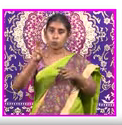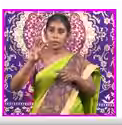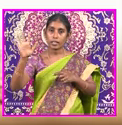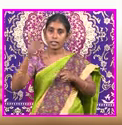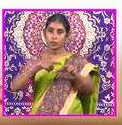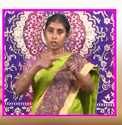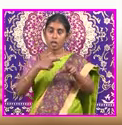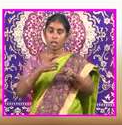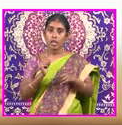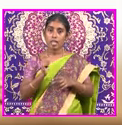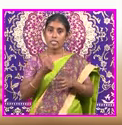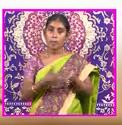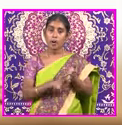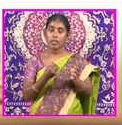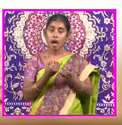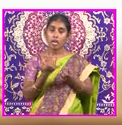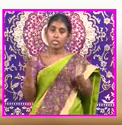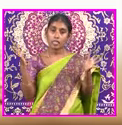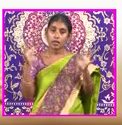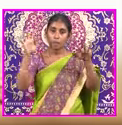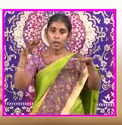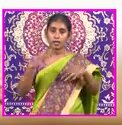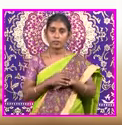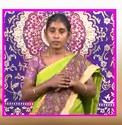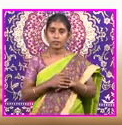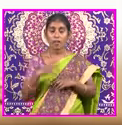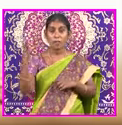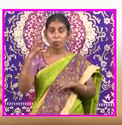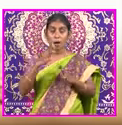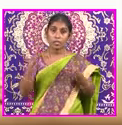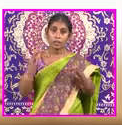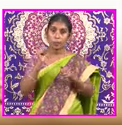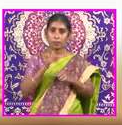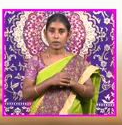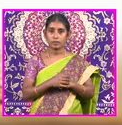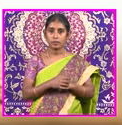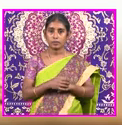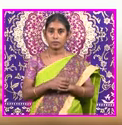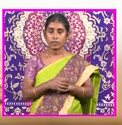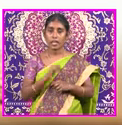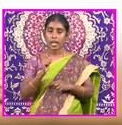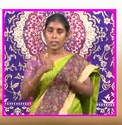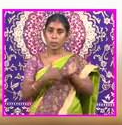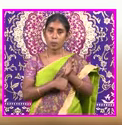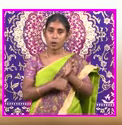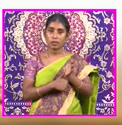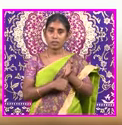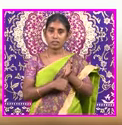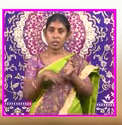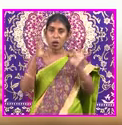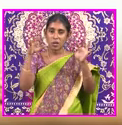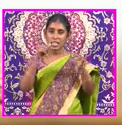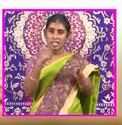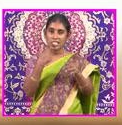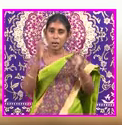33 to 35 ஆண்டு காலம் எந்த மாதத்தில் அதிகமாக மழை பொழிந்துள்ளது, எந்த மாதத்தில் அதிகமாக வெப்பம் நிலவுகிறது, எந்த மாதத்தில் அதிகமாக